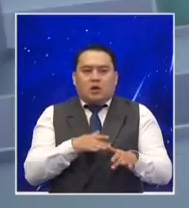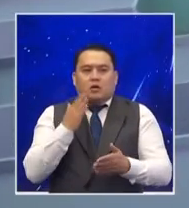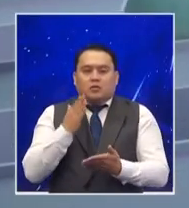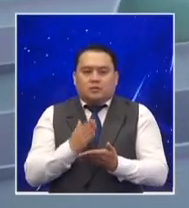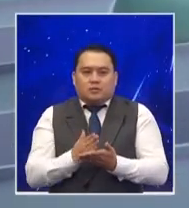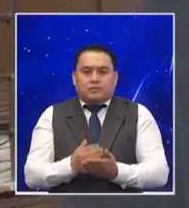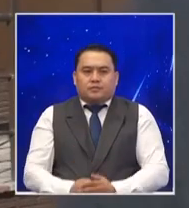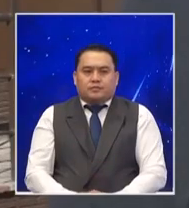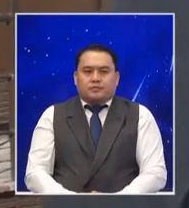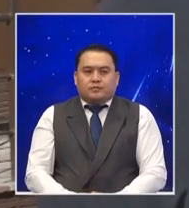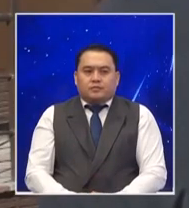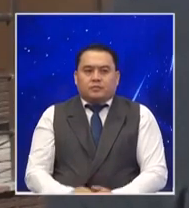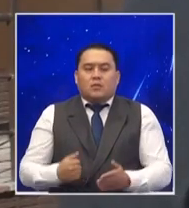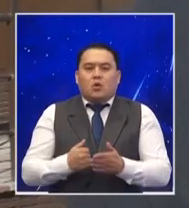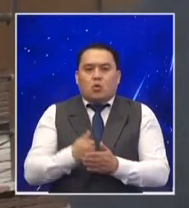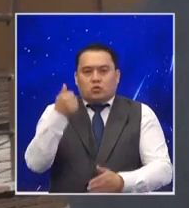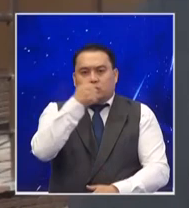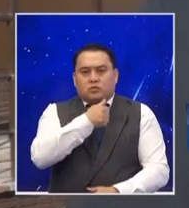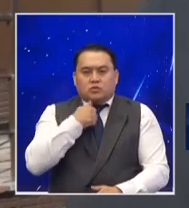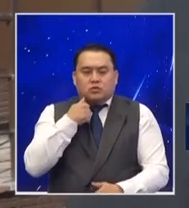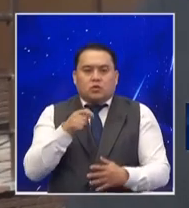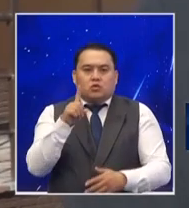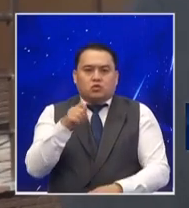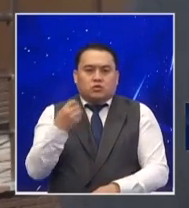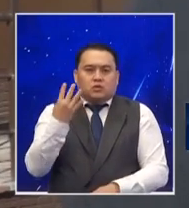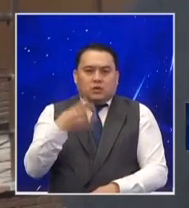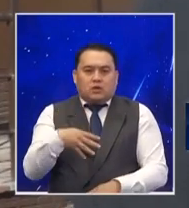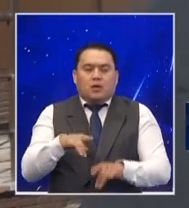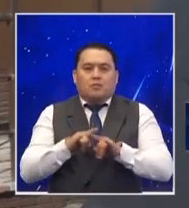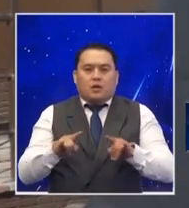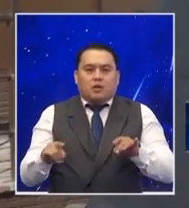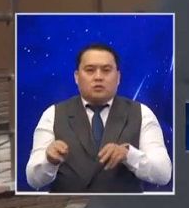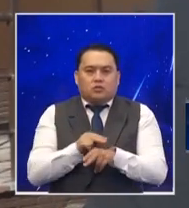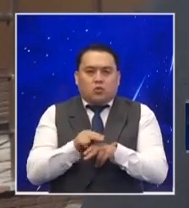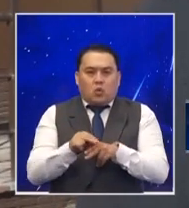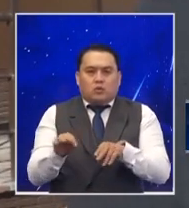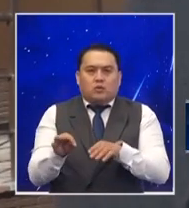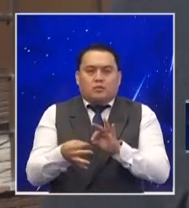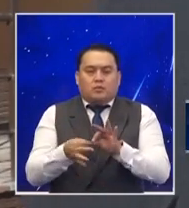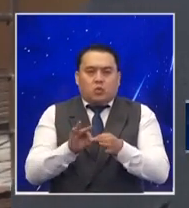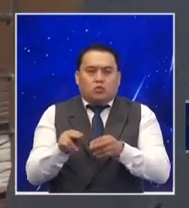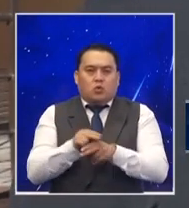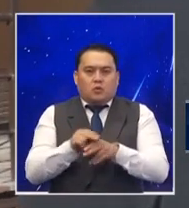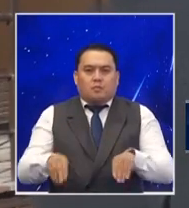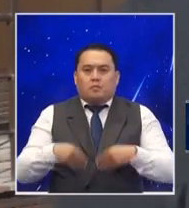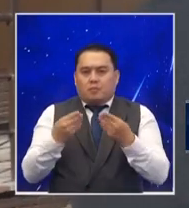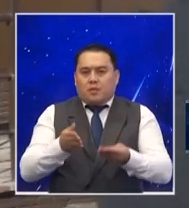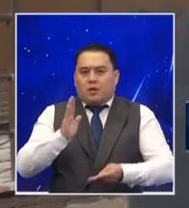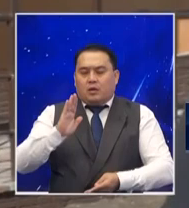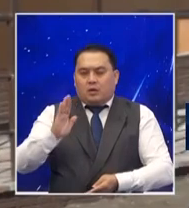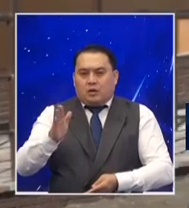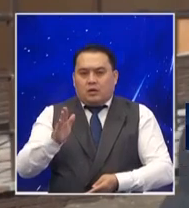жоқ емес. Жыл соңына дейін Саржаз ауылындағы 140 орындық балабақша күрделі жөндеуден өтіп пайдалануға беріледі. Қарасаз